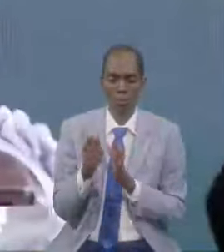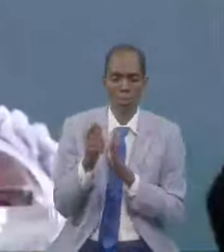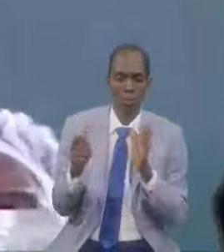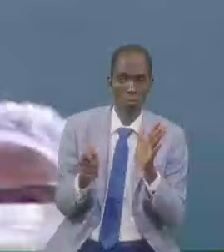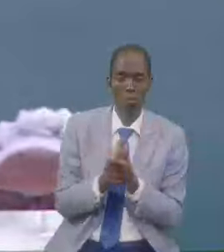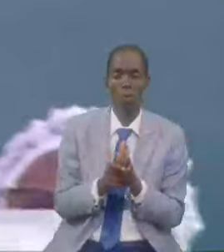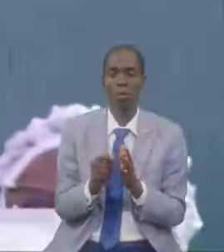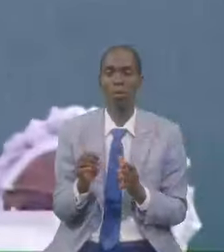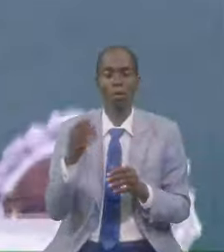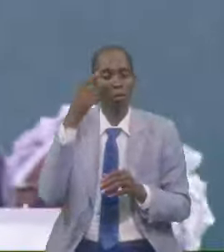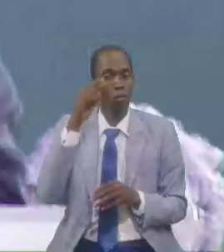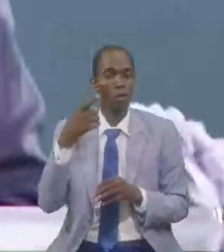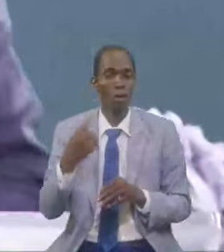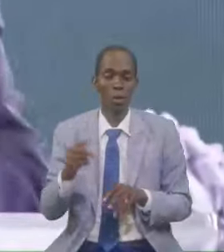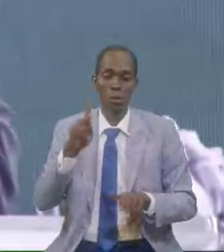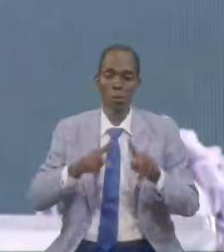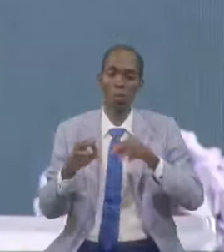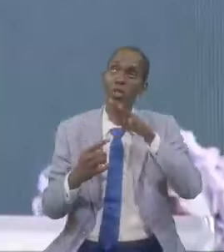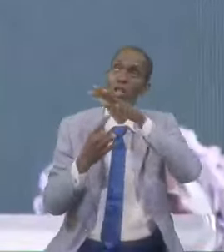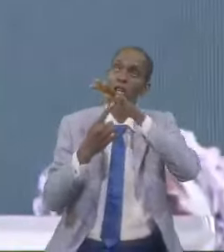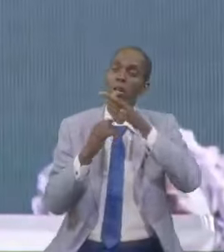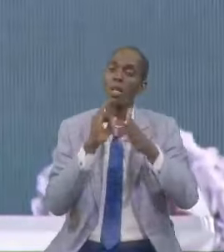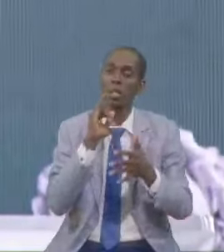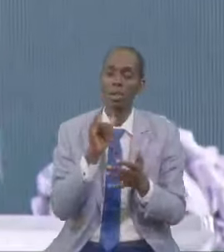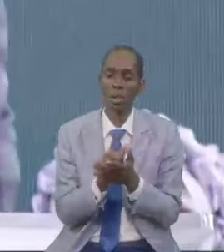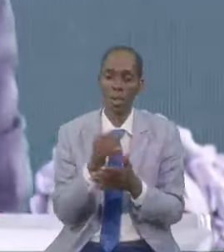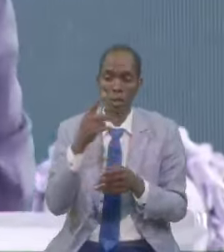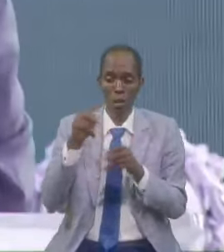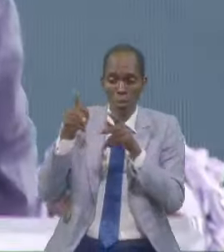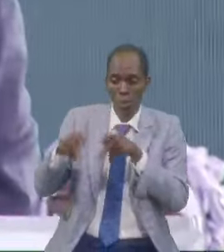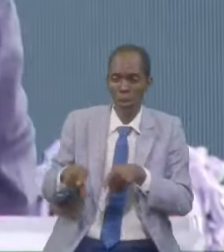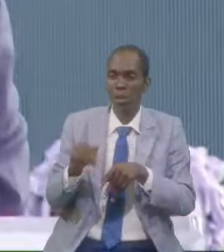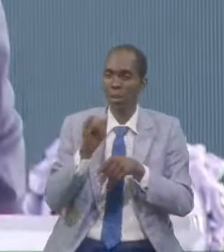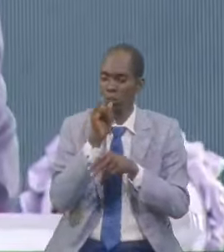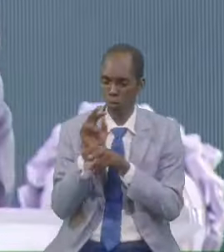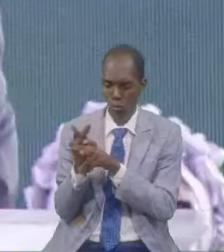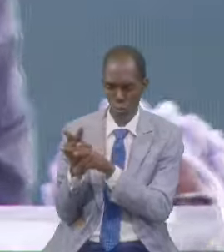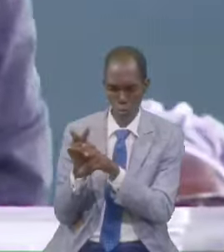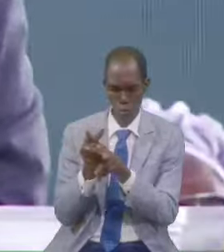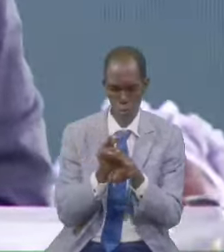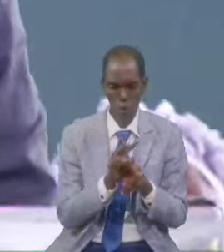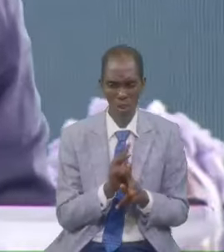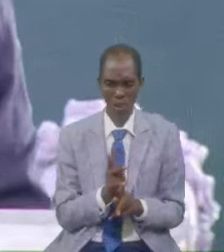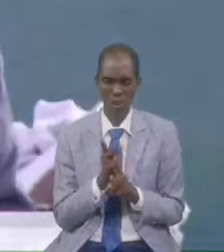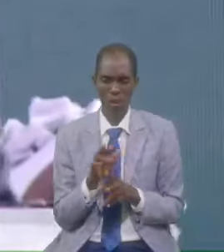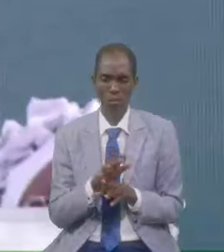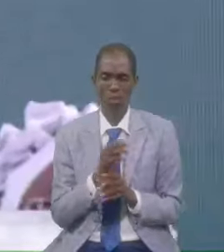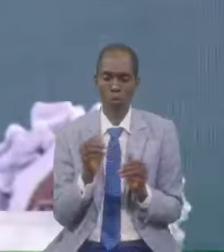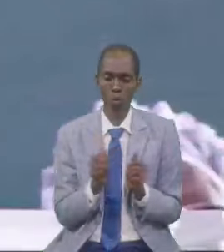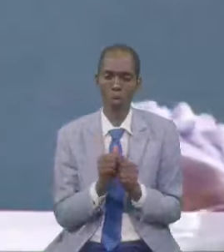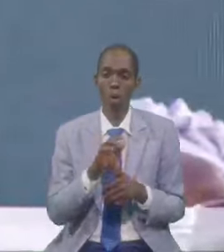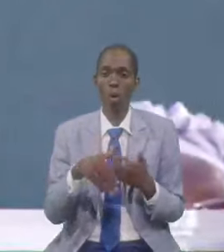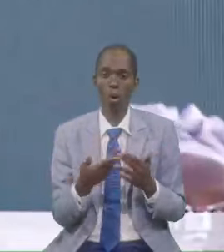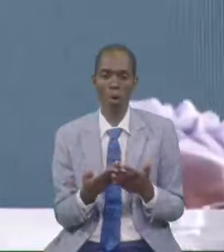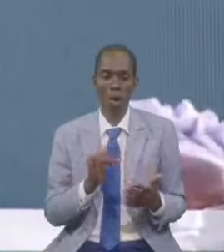he's watching over all these that I told you of just now. హీరో జీవితంలో పునాది విలువల స్థాయి నుంచి